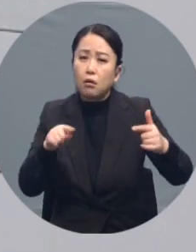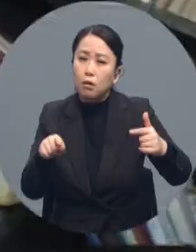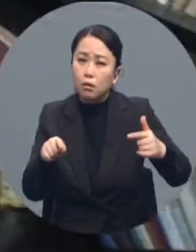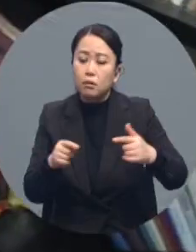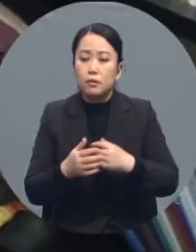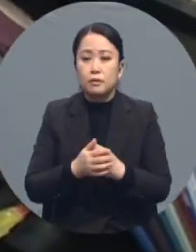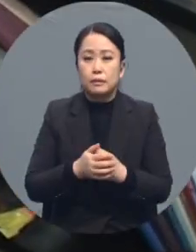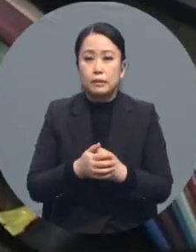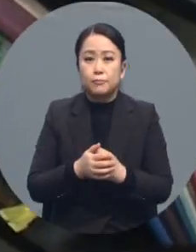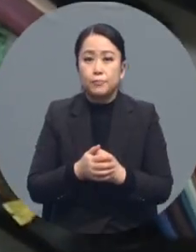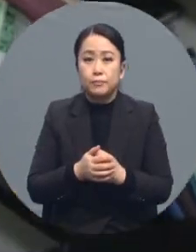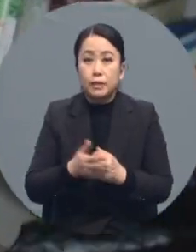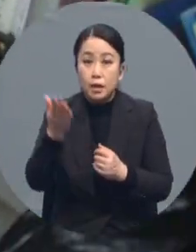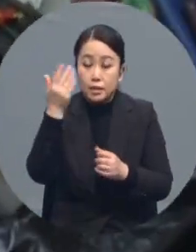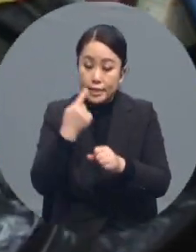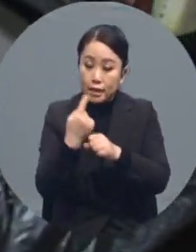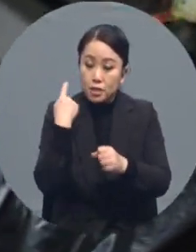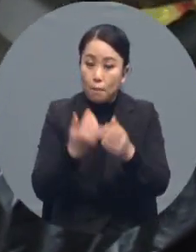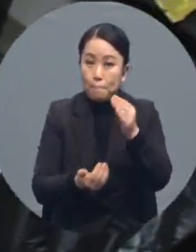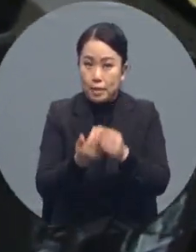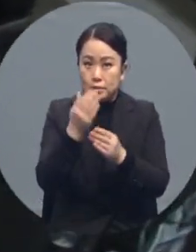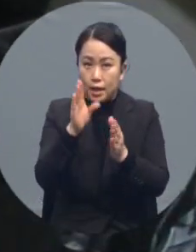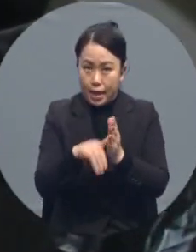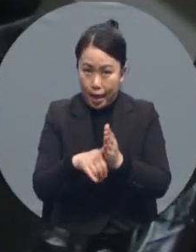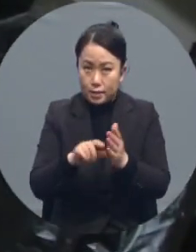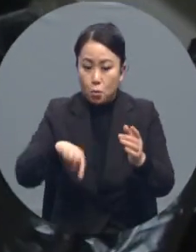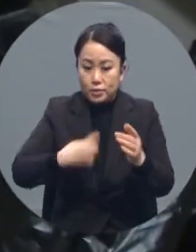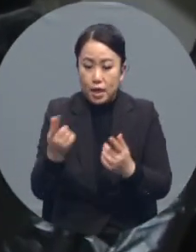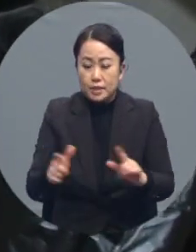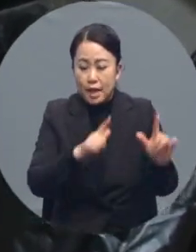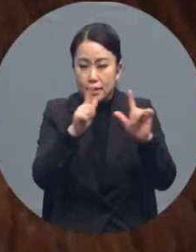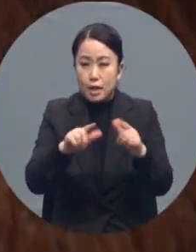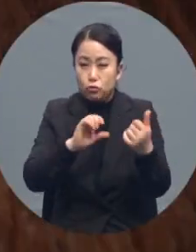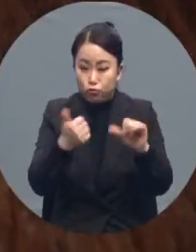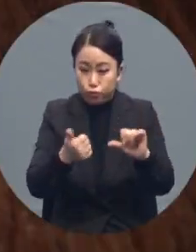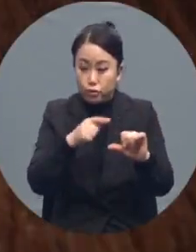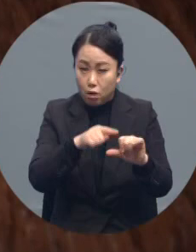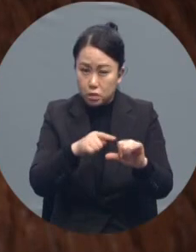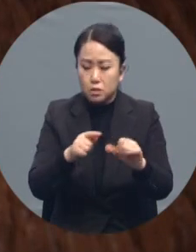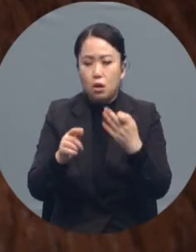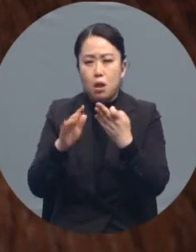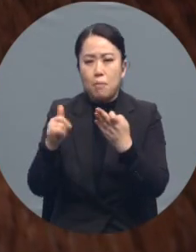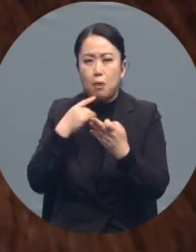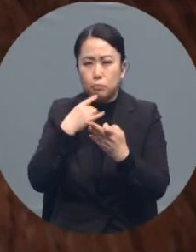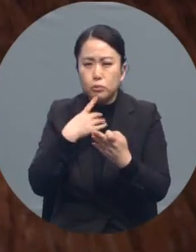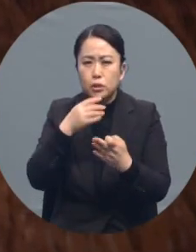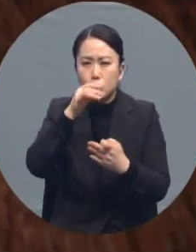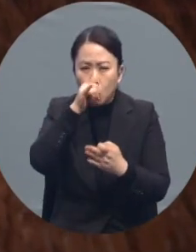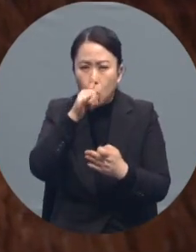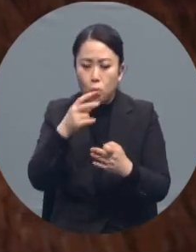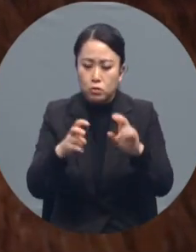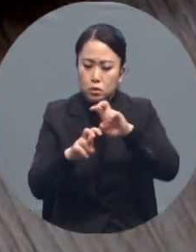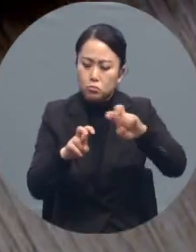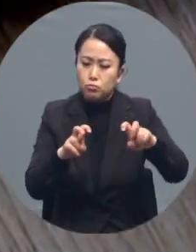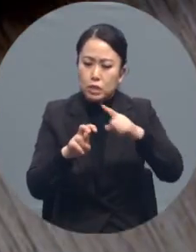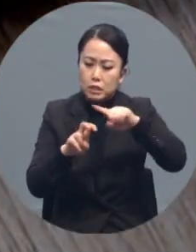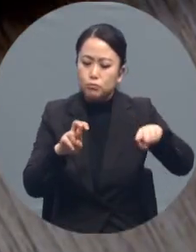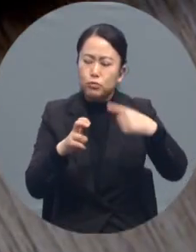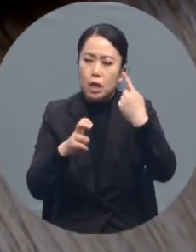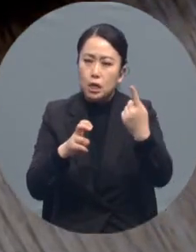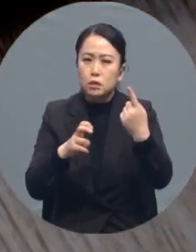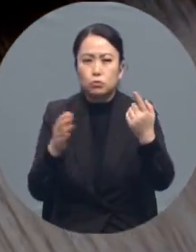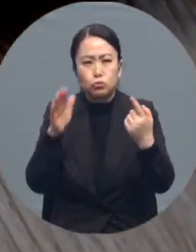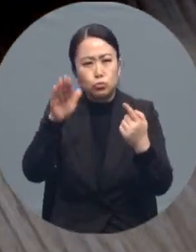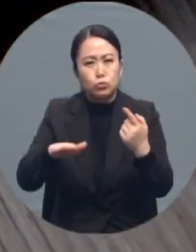달랐습니다 지난해 발생한 고독사 수는 단 14명뿐 20분의 1 수준에 불과합니다